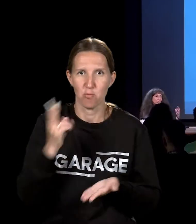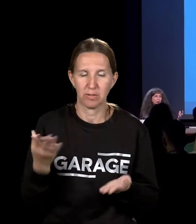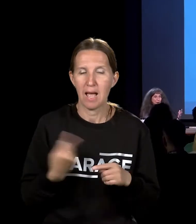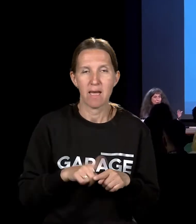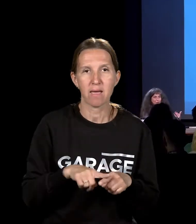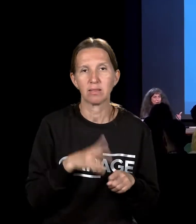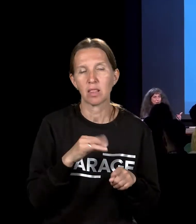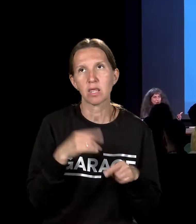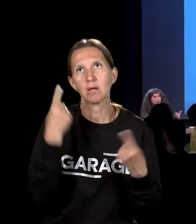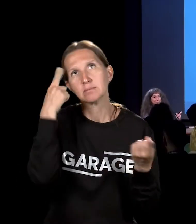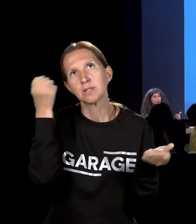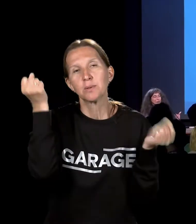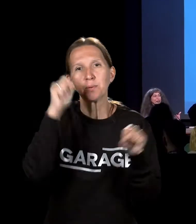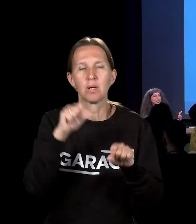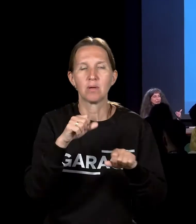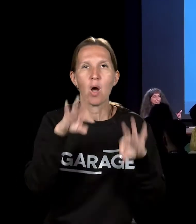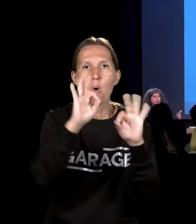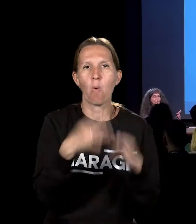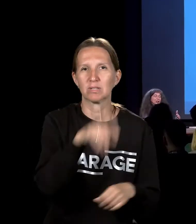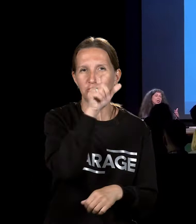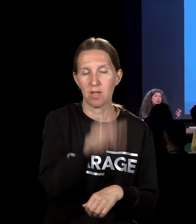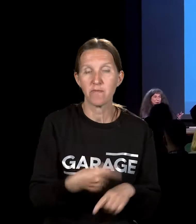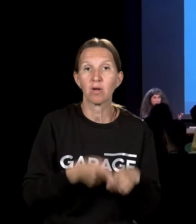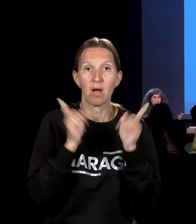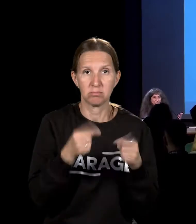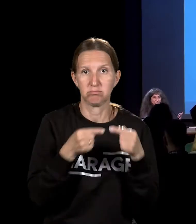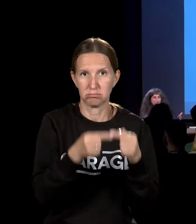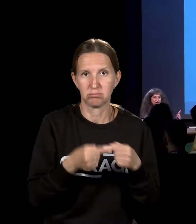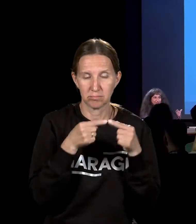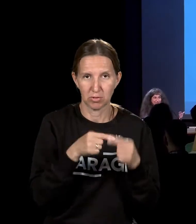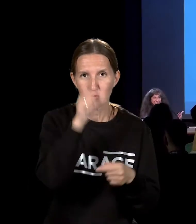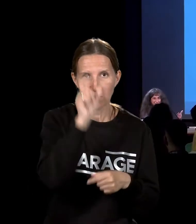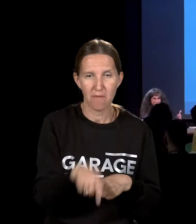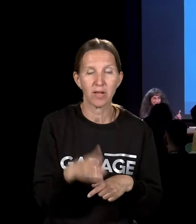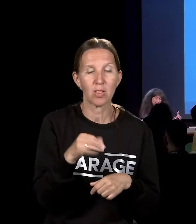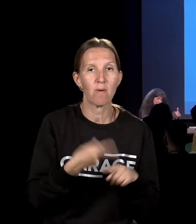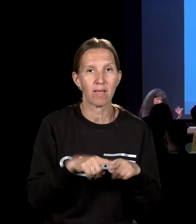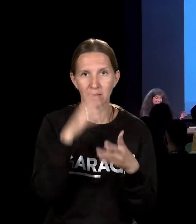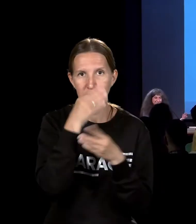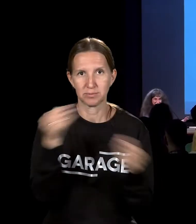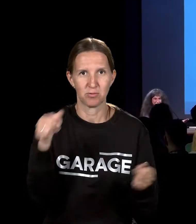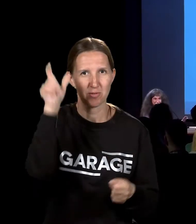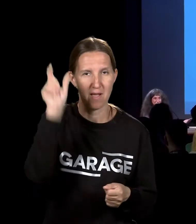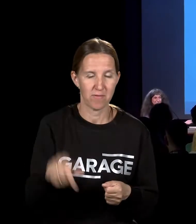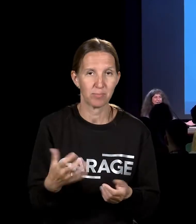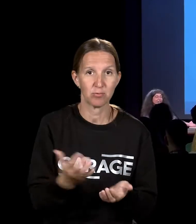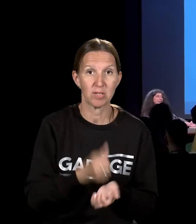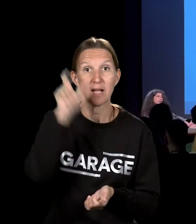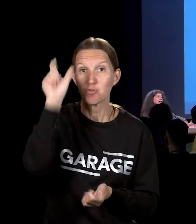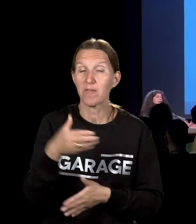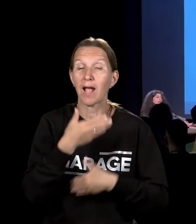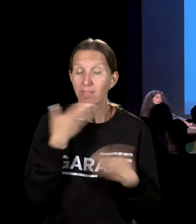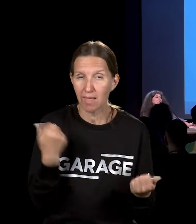созданный образ, что это именно слепок. Это слепок исчезнувшего человека, это след без того, кто его